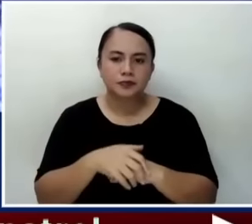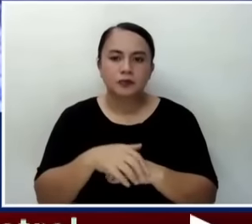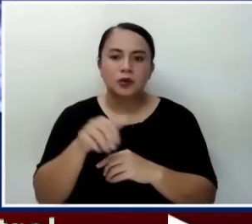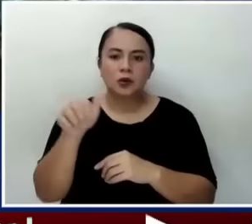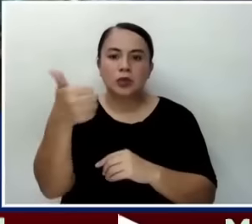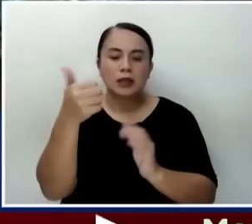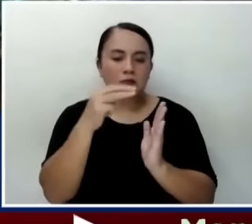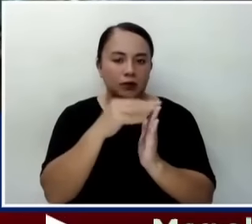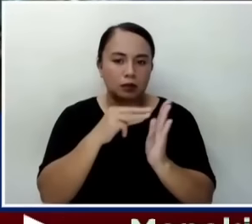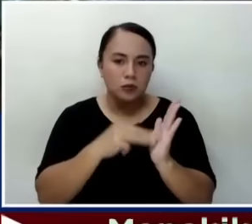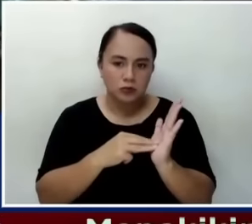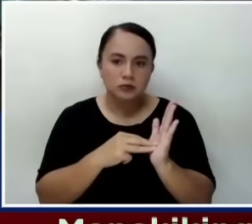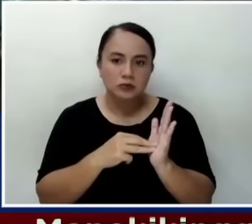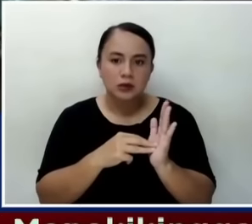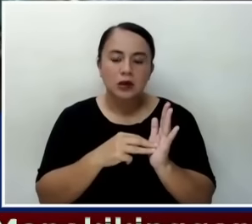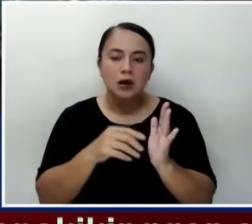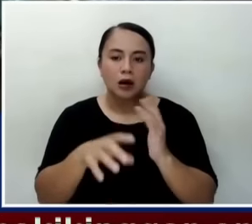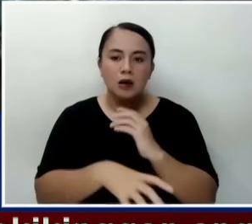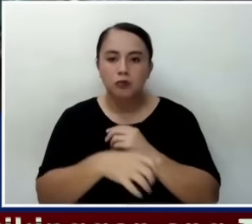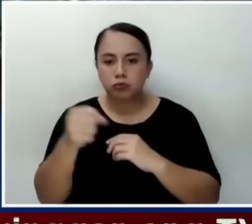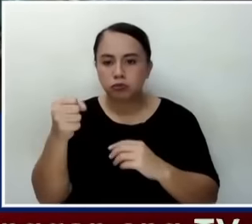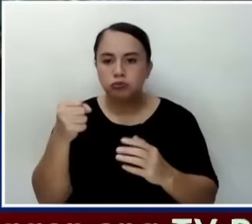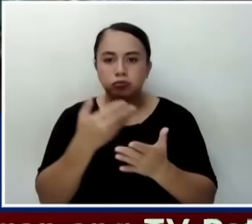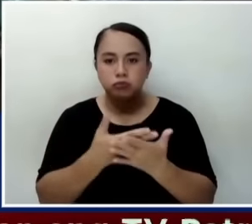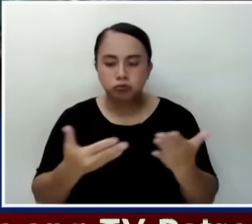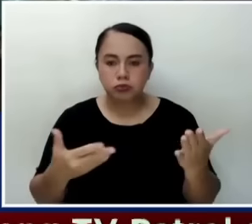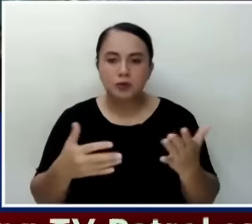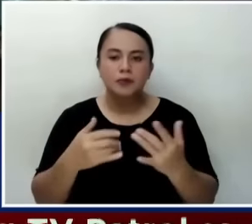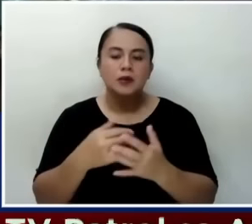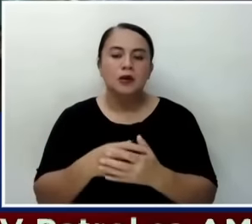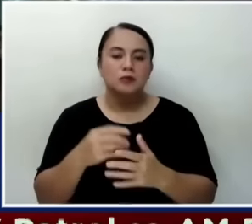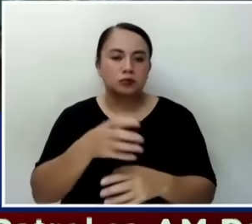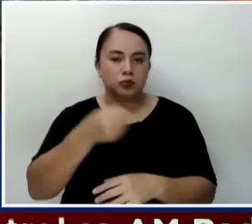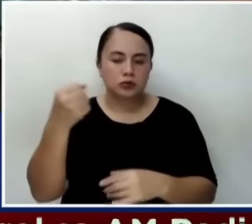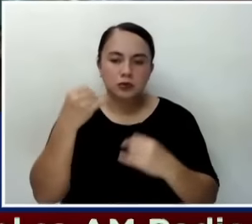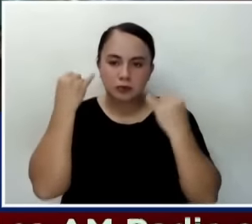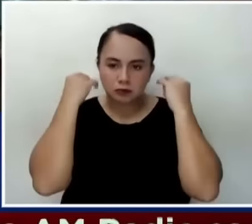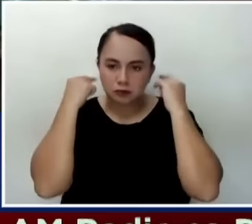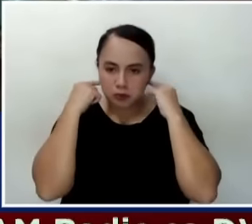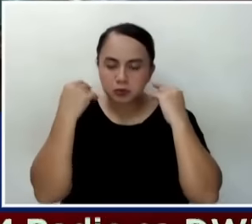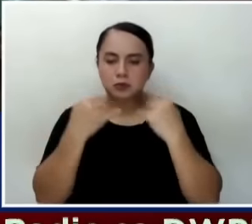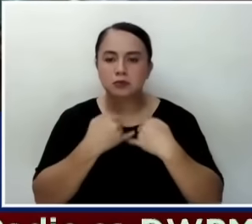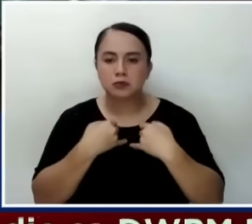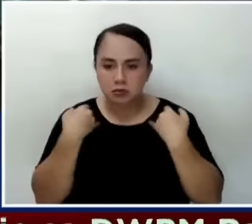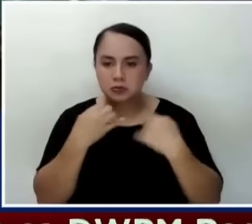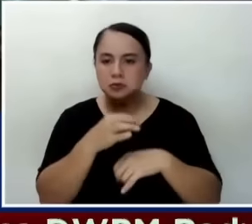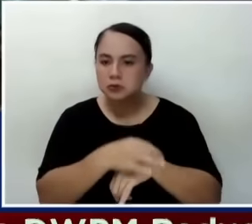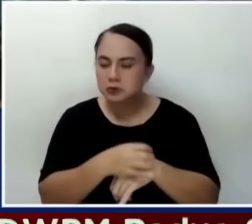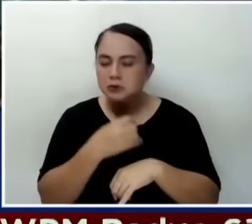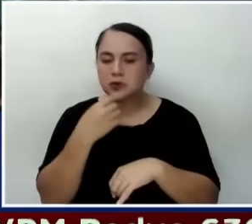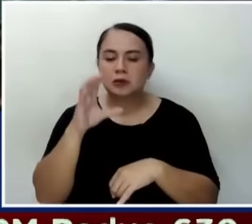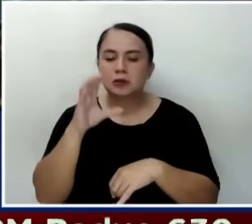milyong piso ang pinagsamang halaga ng mga tinangay na alahas. Ayon po naman sa Cebu City Police, apat na